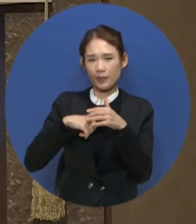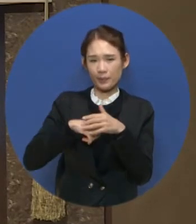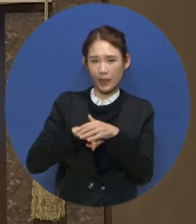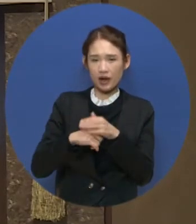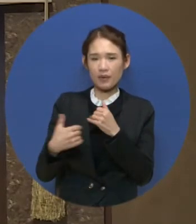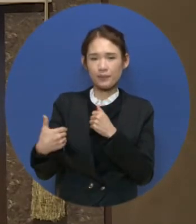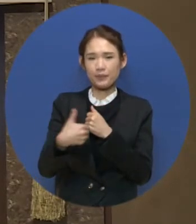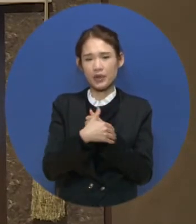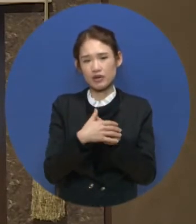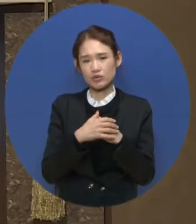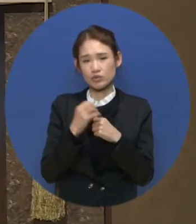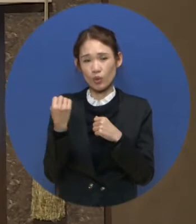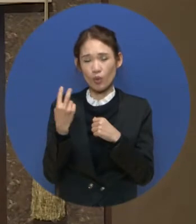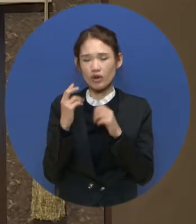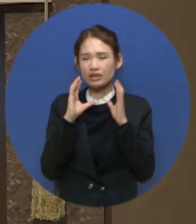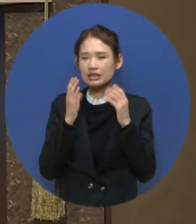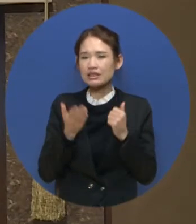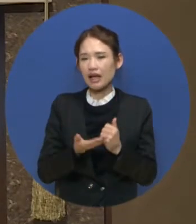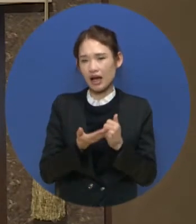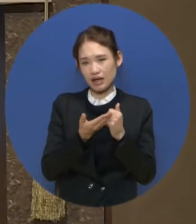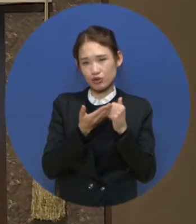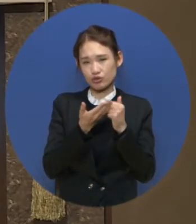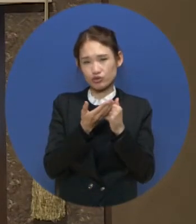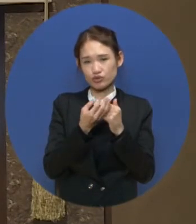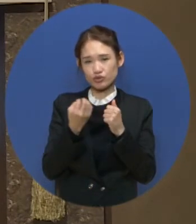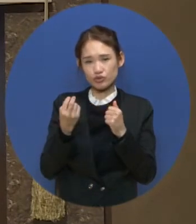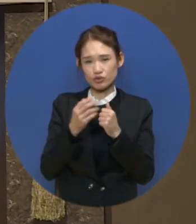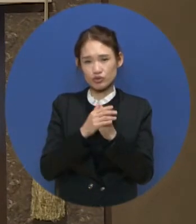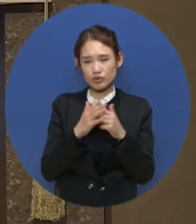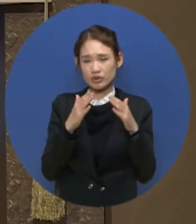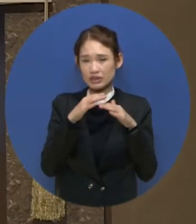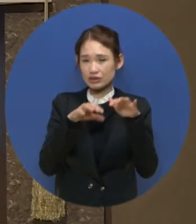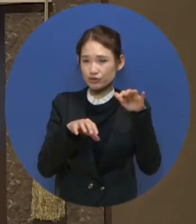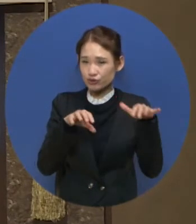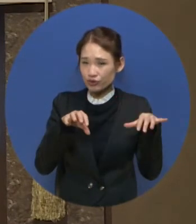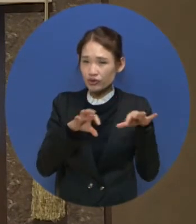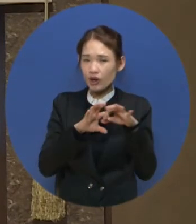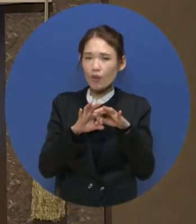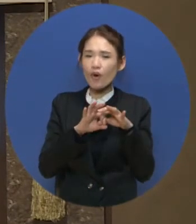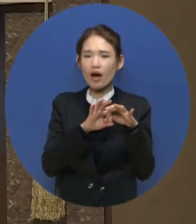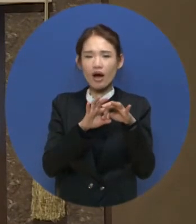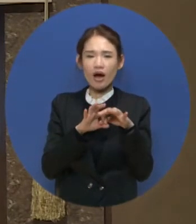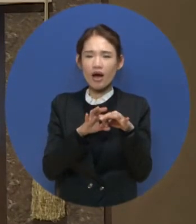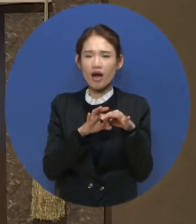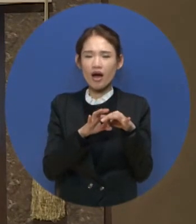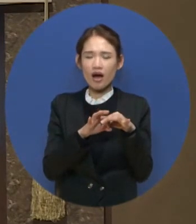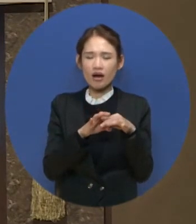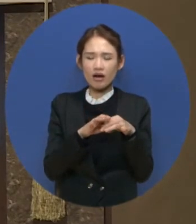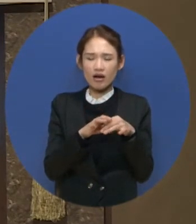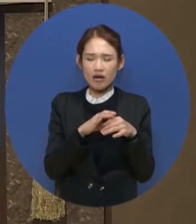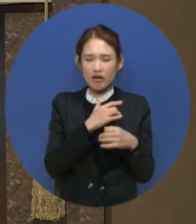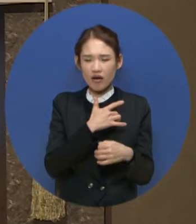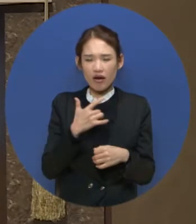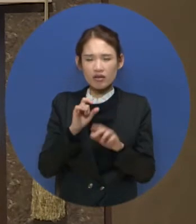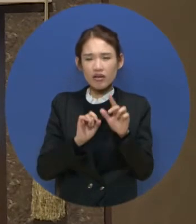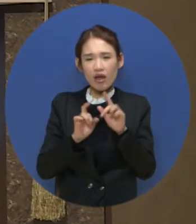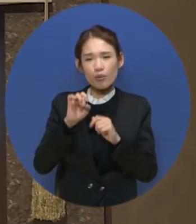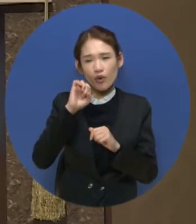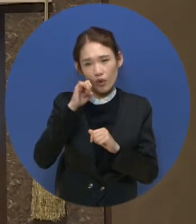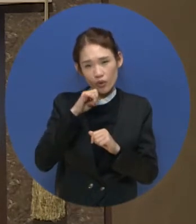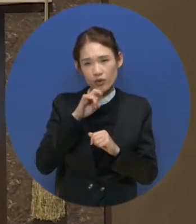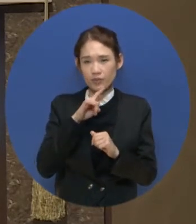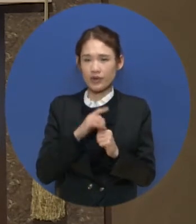있고 양육에 대한 부분들 또 그 다음에 이웃과의 관계 이런 것들로부터 굉장히 어려움을 겪고 있습니다.